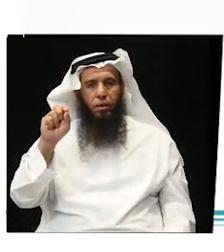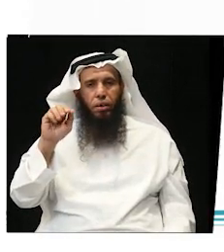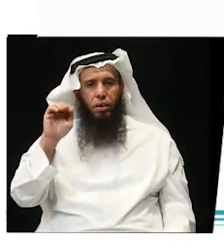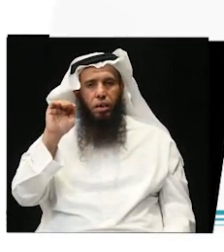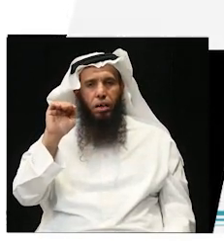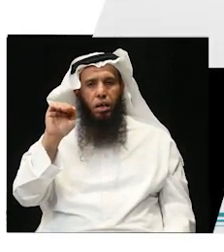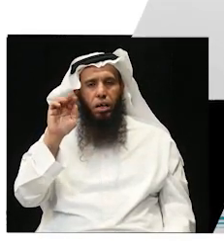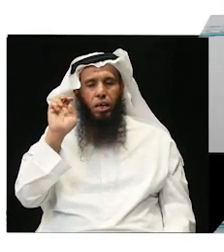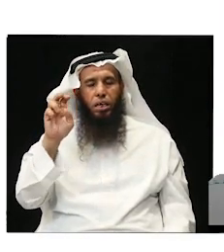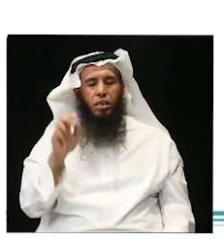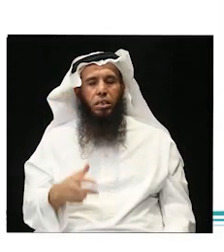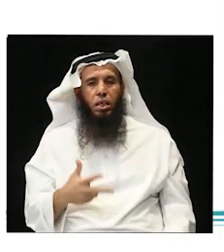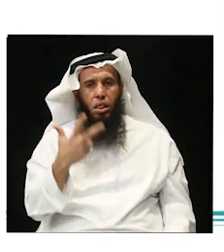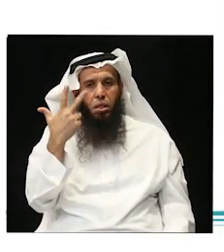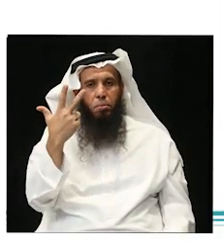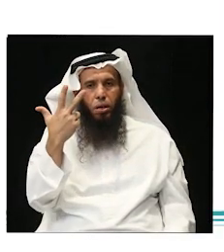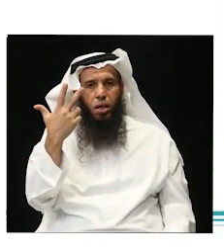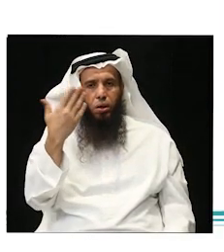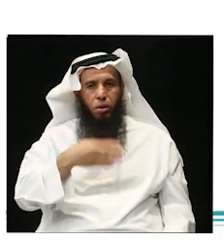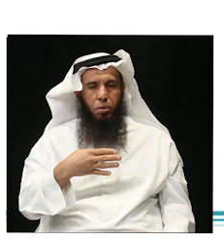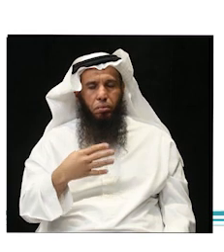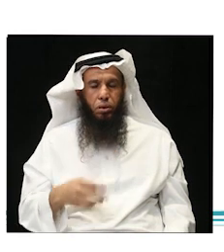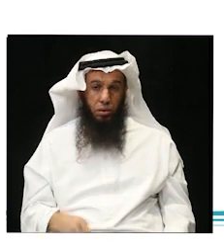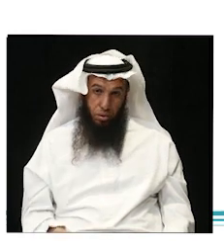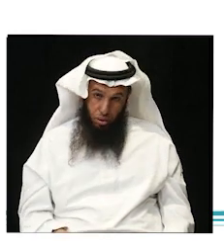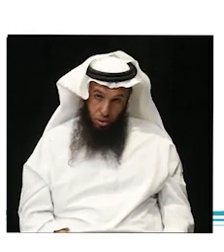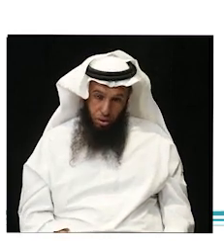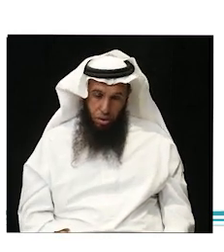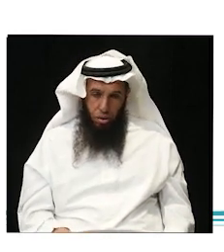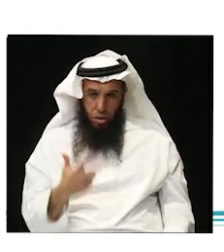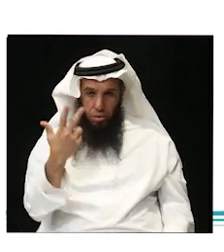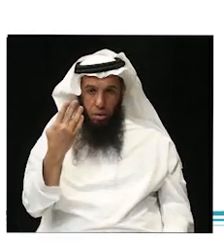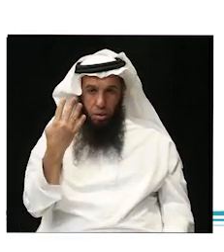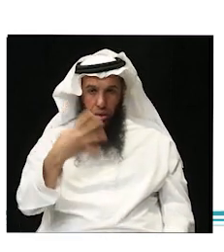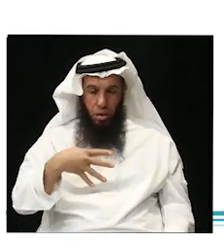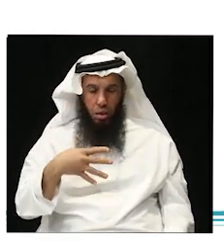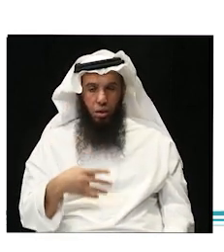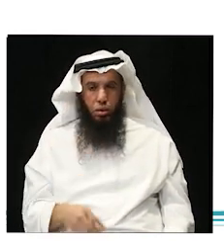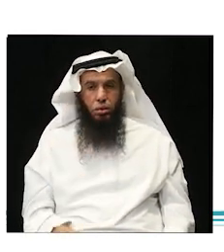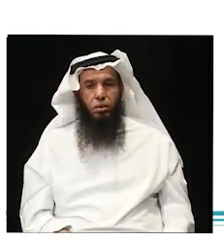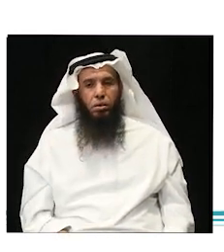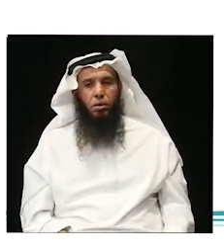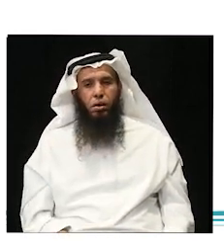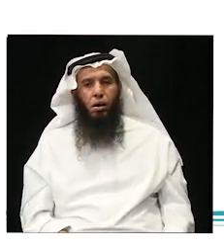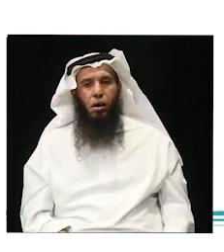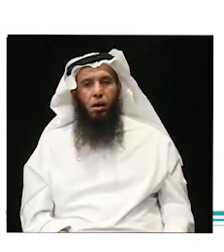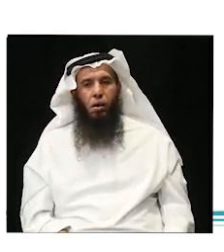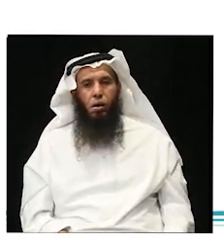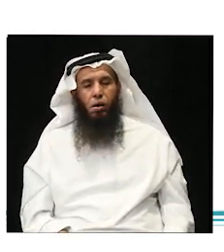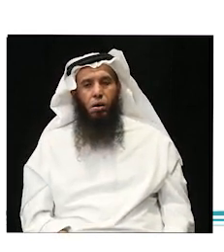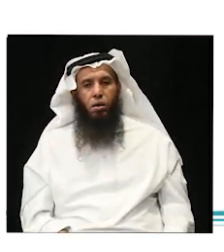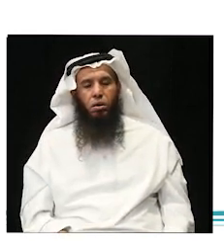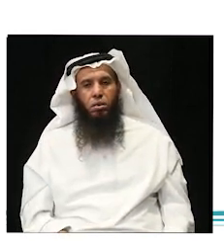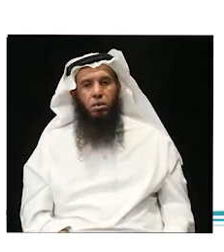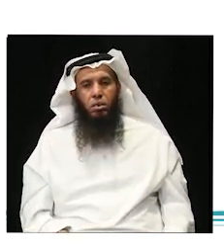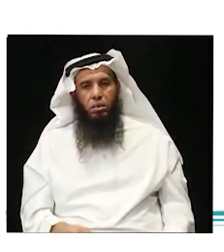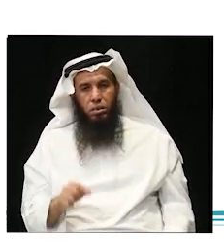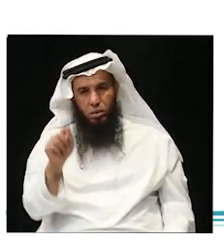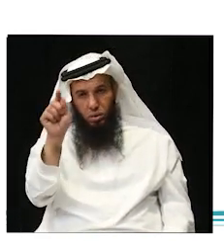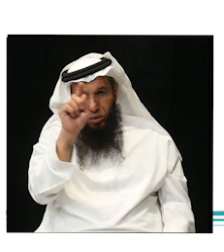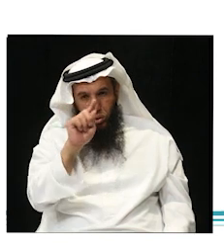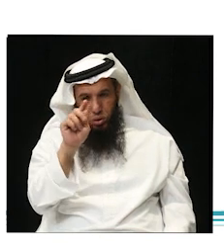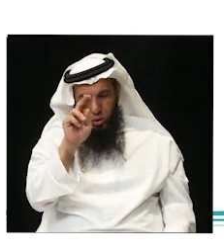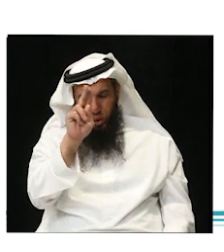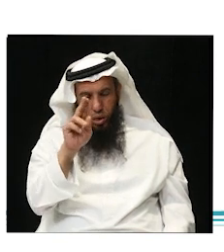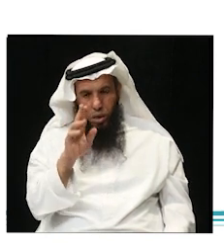ما حكم تقديم محبة الله تعالى ورسوله على غيرهم؟ حكمها مباشرة تقول واجبة. لماذا؟ إنسان كلما حب الله